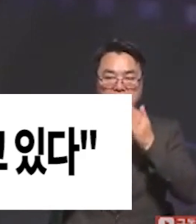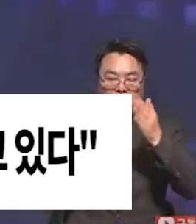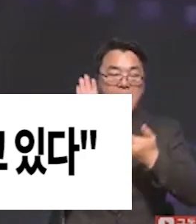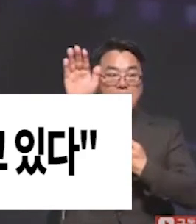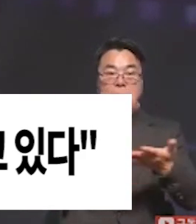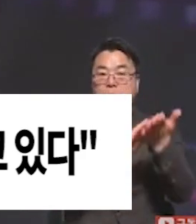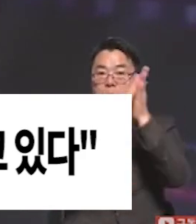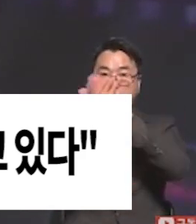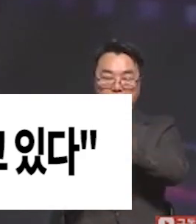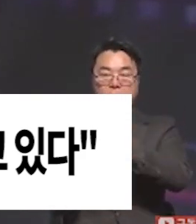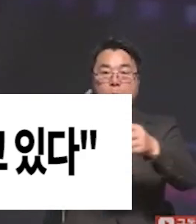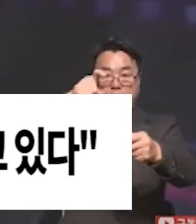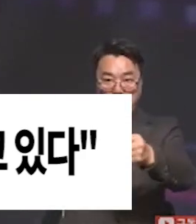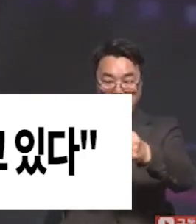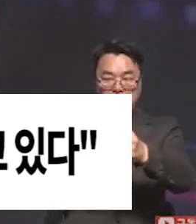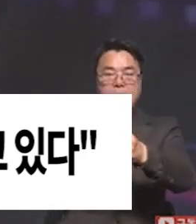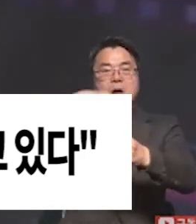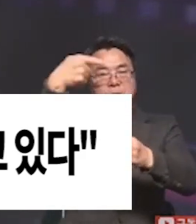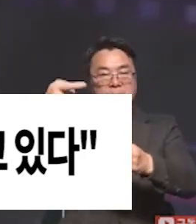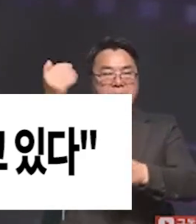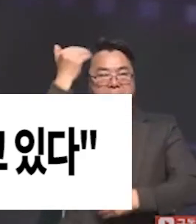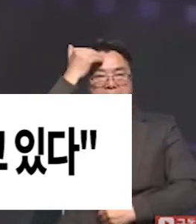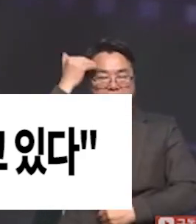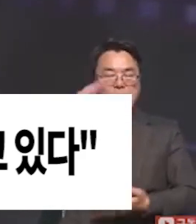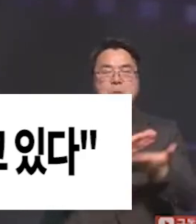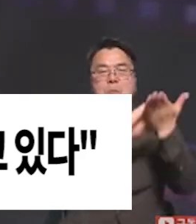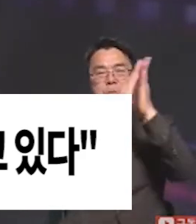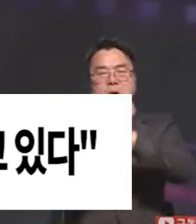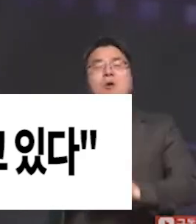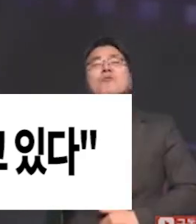지금까지 kbps 이승은입니다